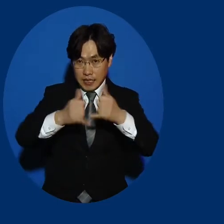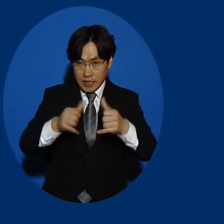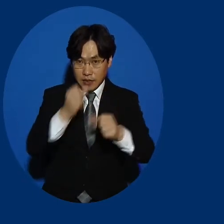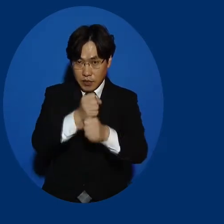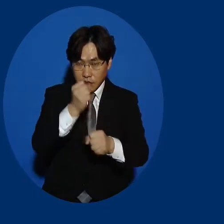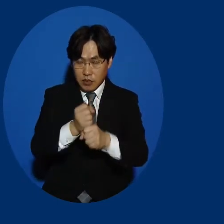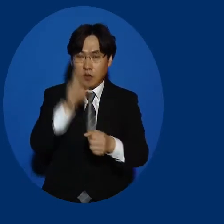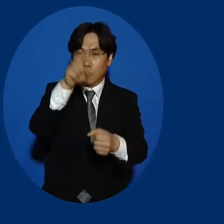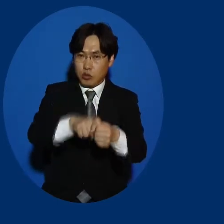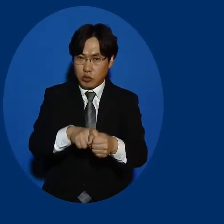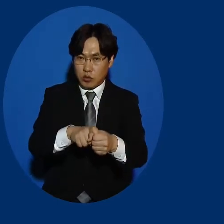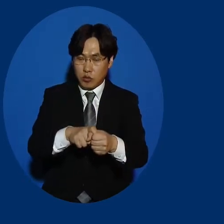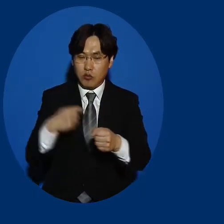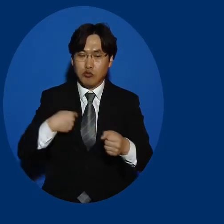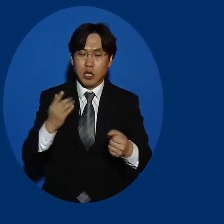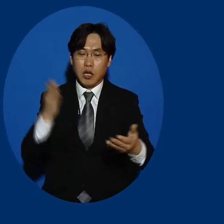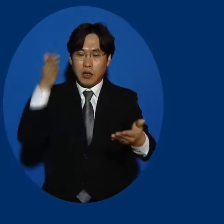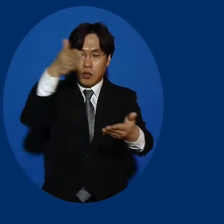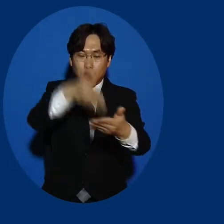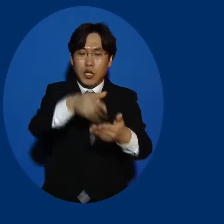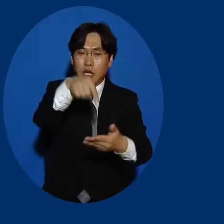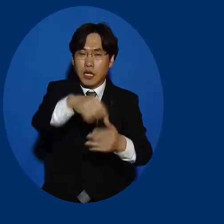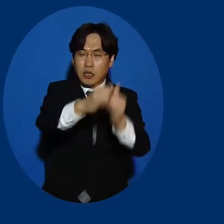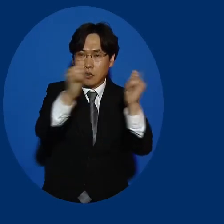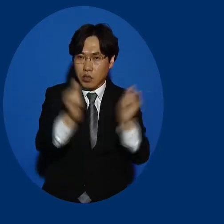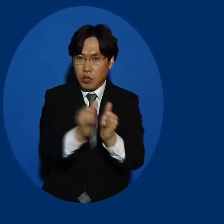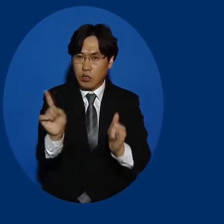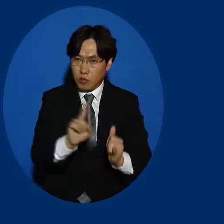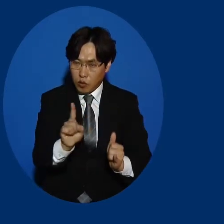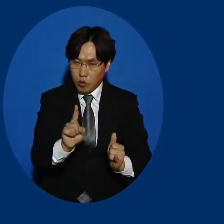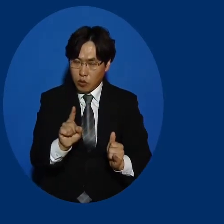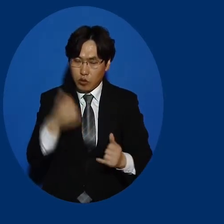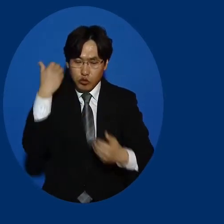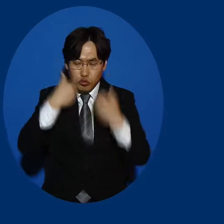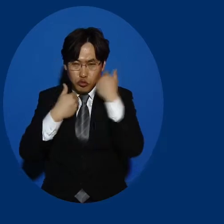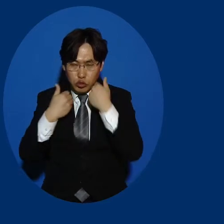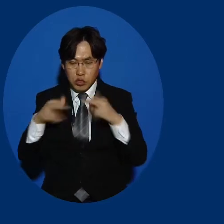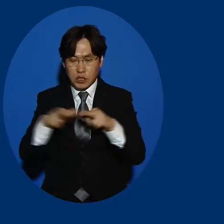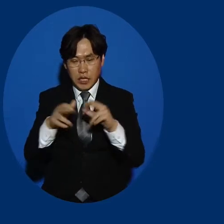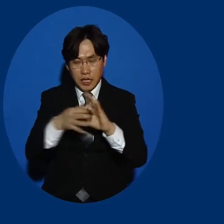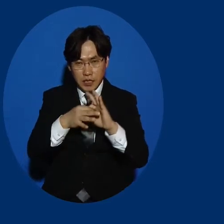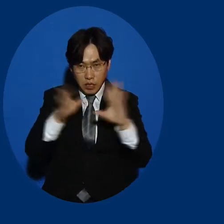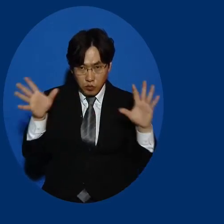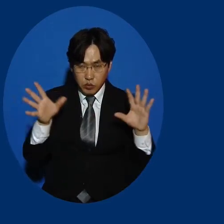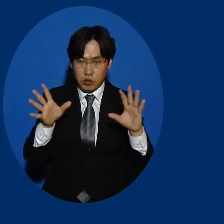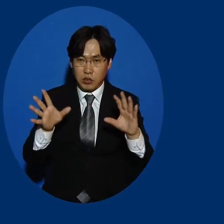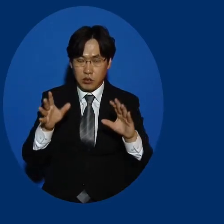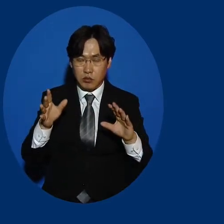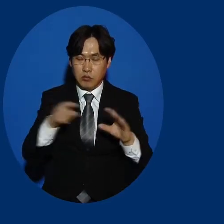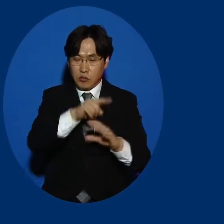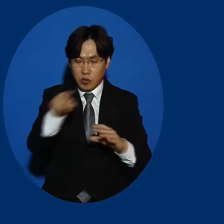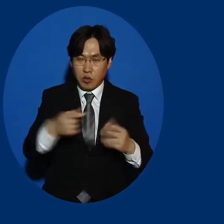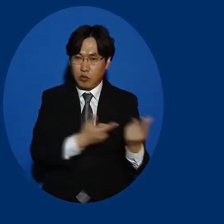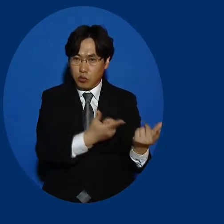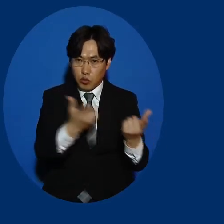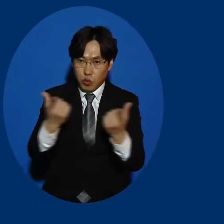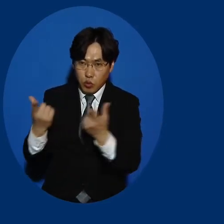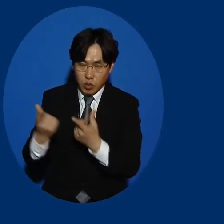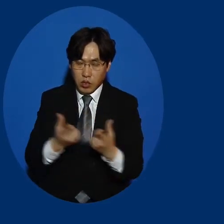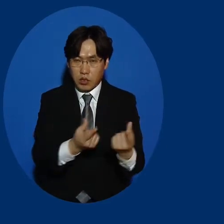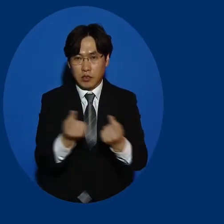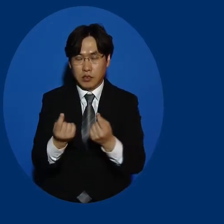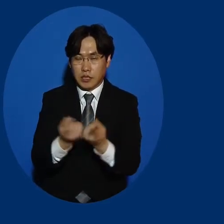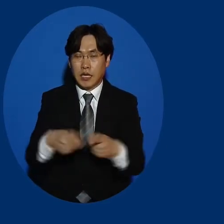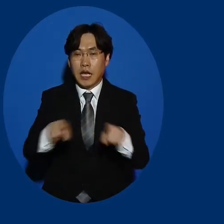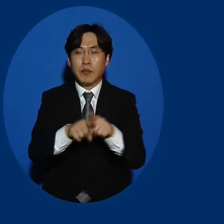정말 우리가 지향해야 될 사회는 누구든 장애가 있든 없든 그런 거에 관계없이 정말 계속